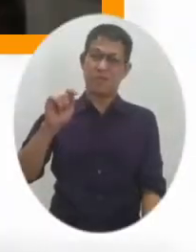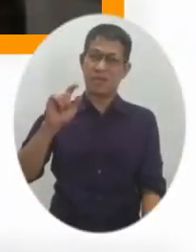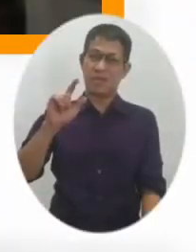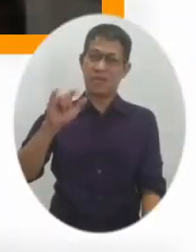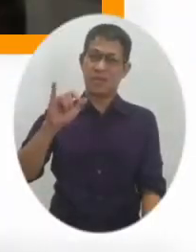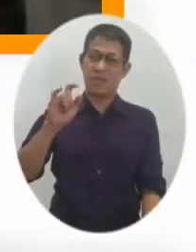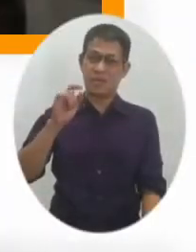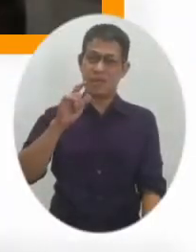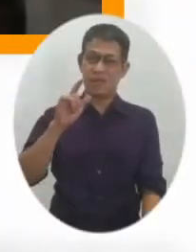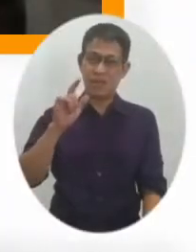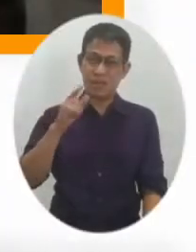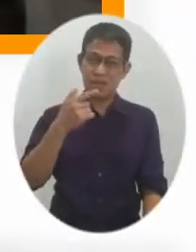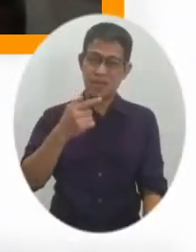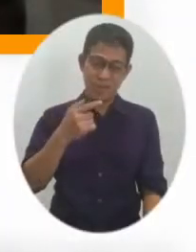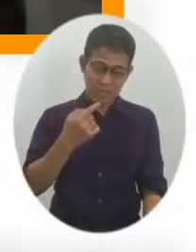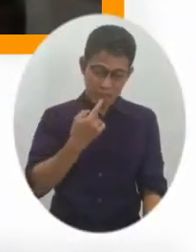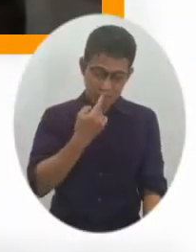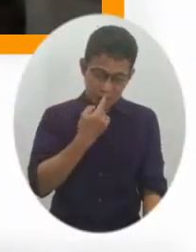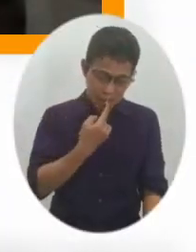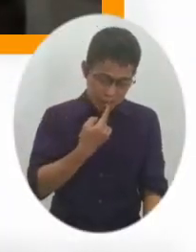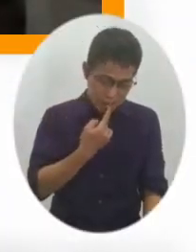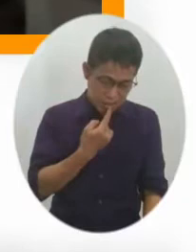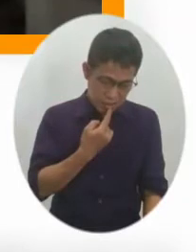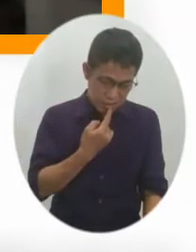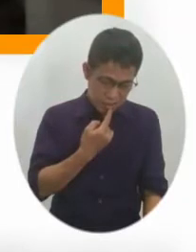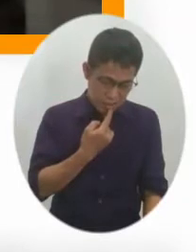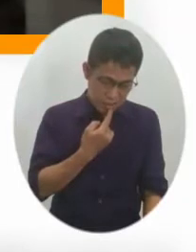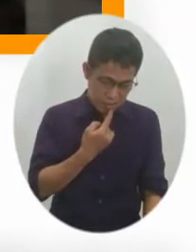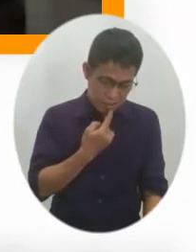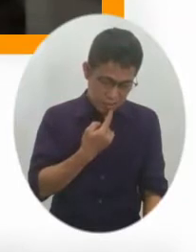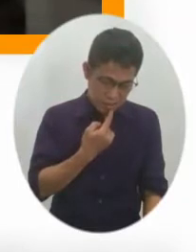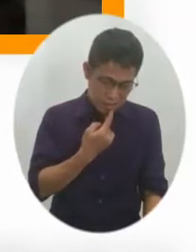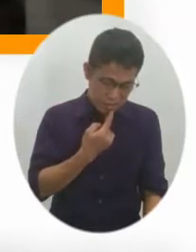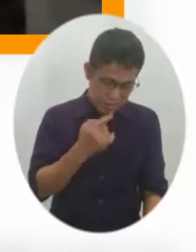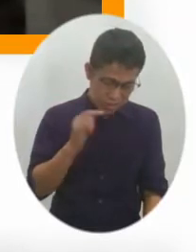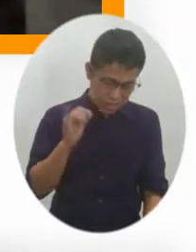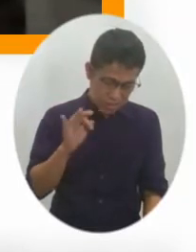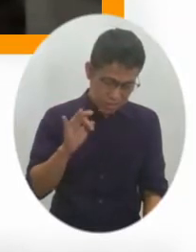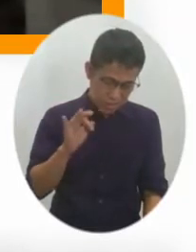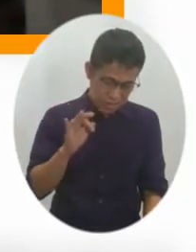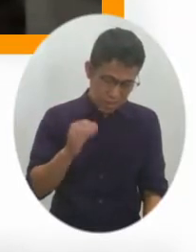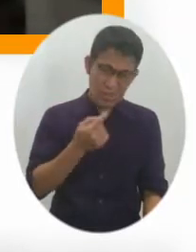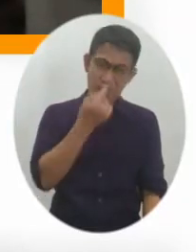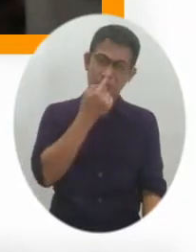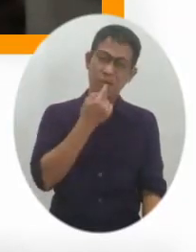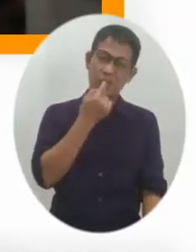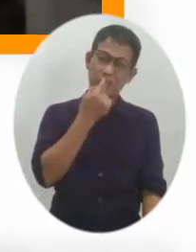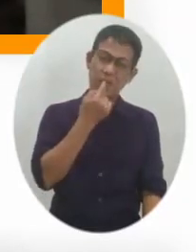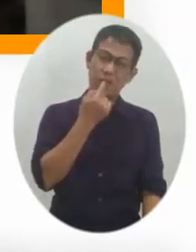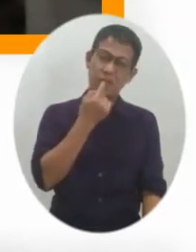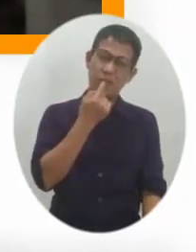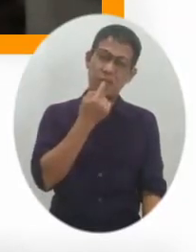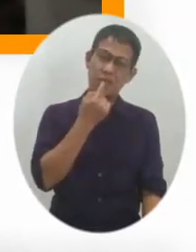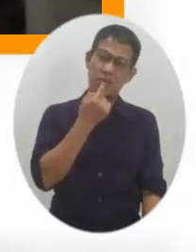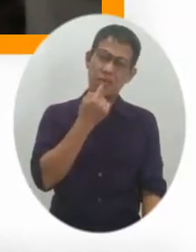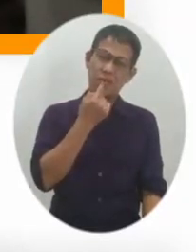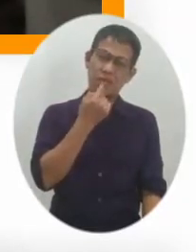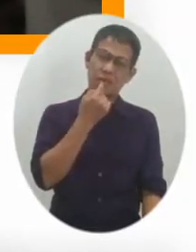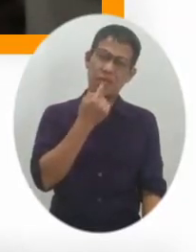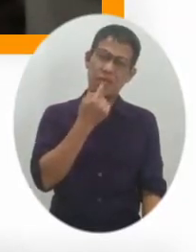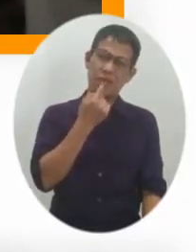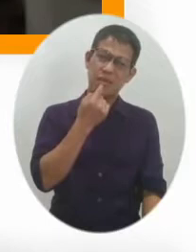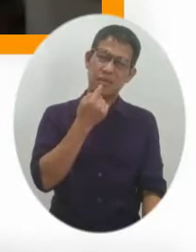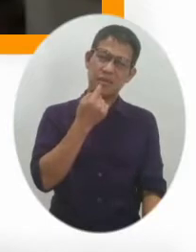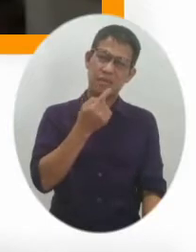Ang cleft lip ay isang uri ng depekto sa mukha kung saan mayroong hiwa ang labi ng